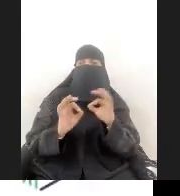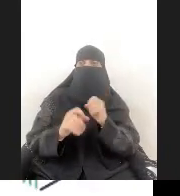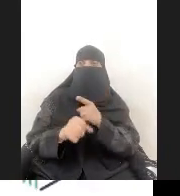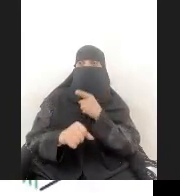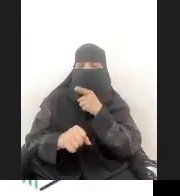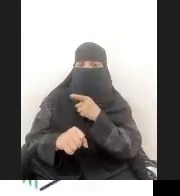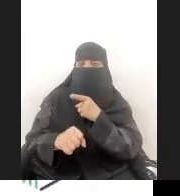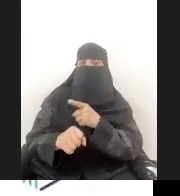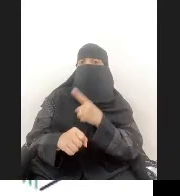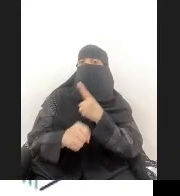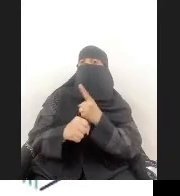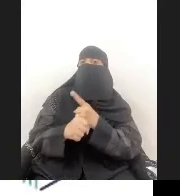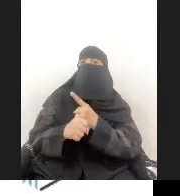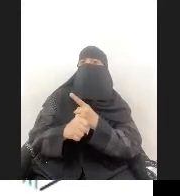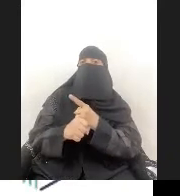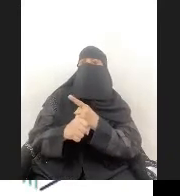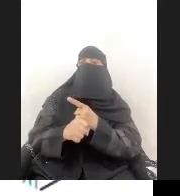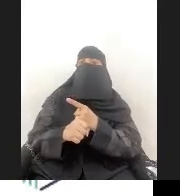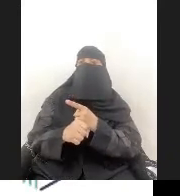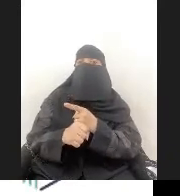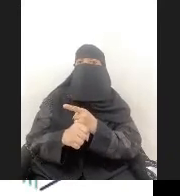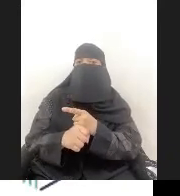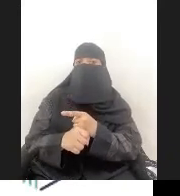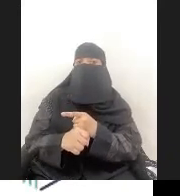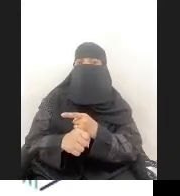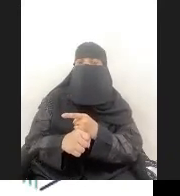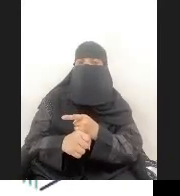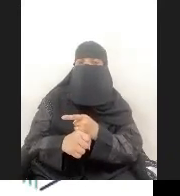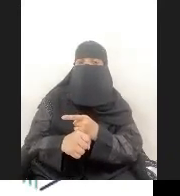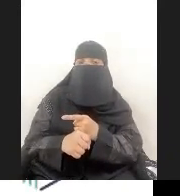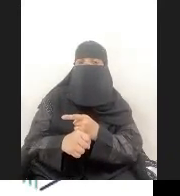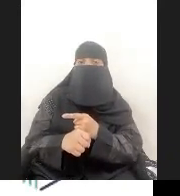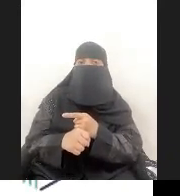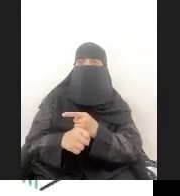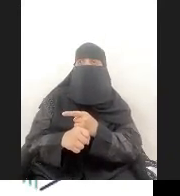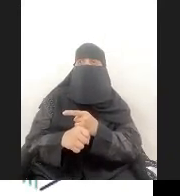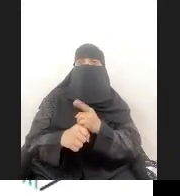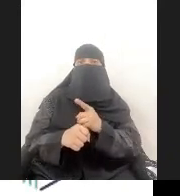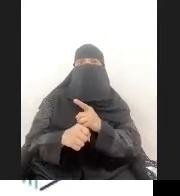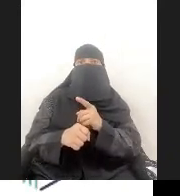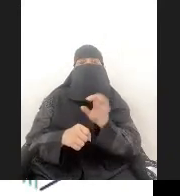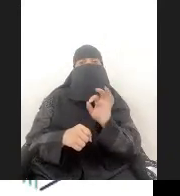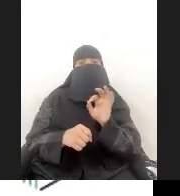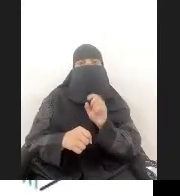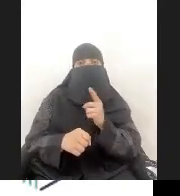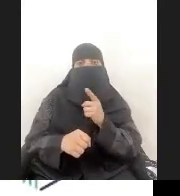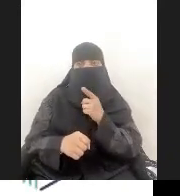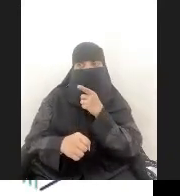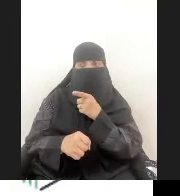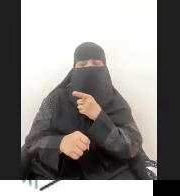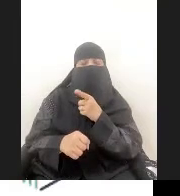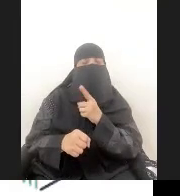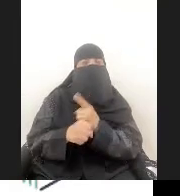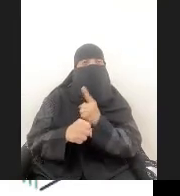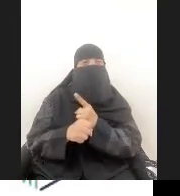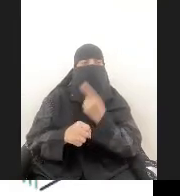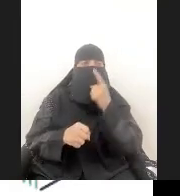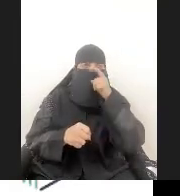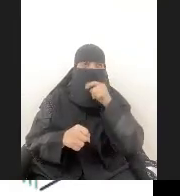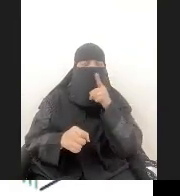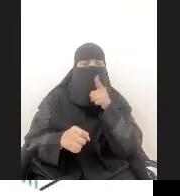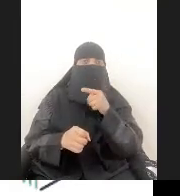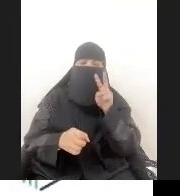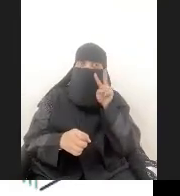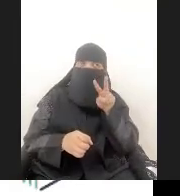أونلاين يعني من الأفضل تكون شيك عليه أتليست يعني مرة في خلال اليوم. يطول الحديث هنا لكن